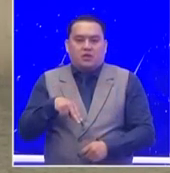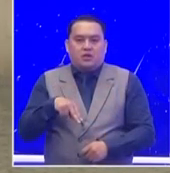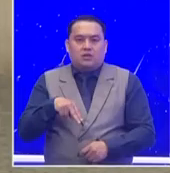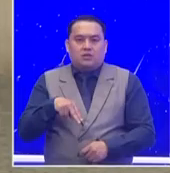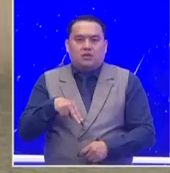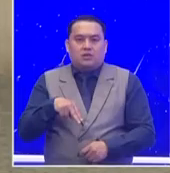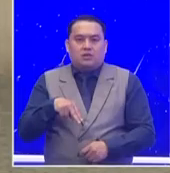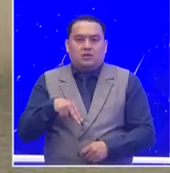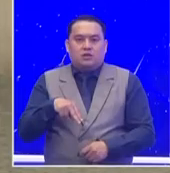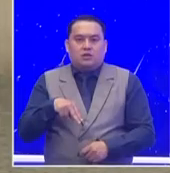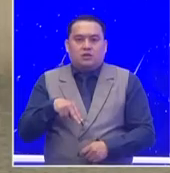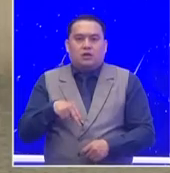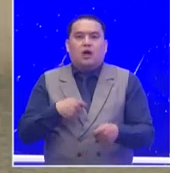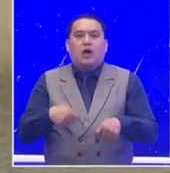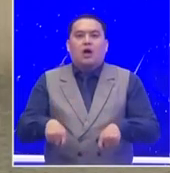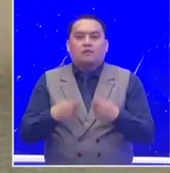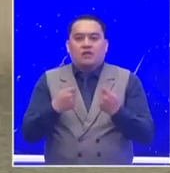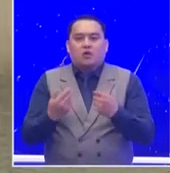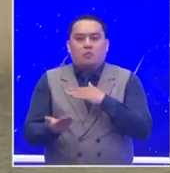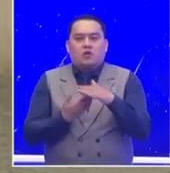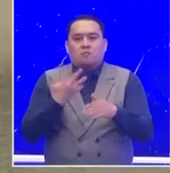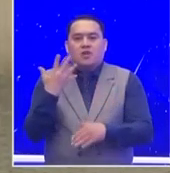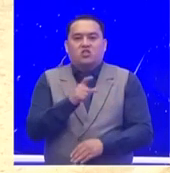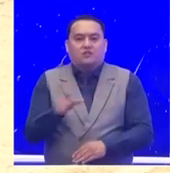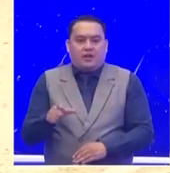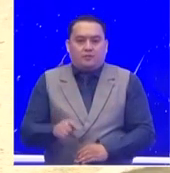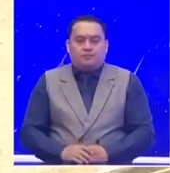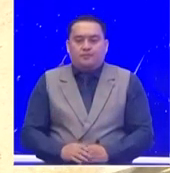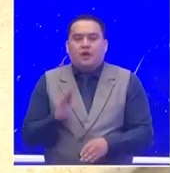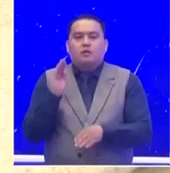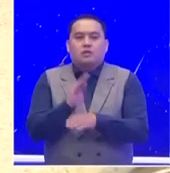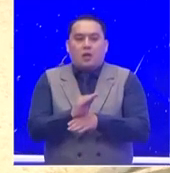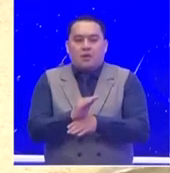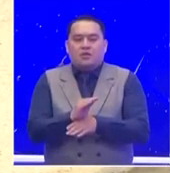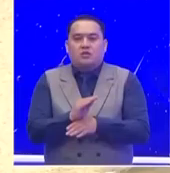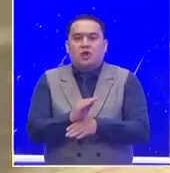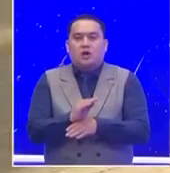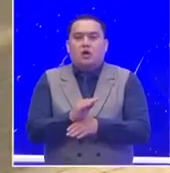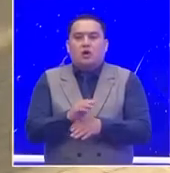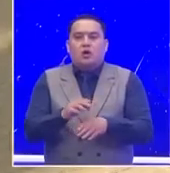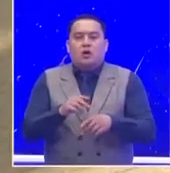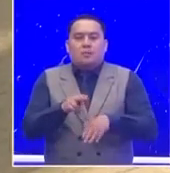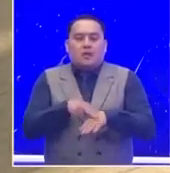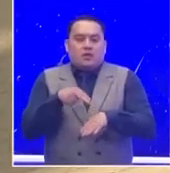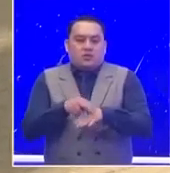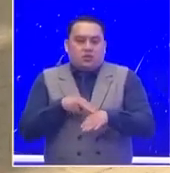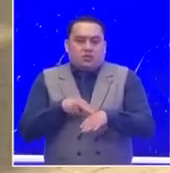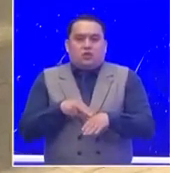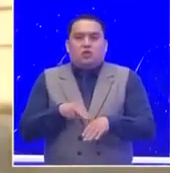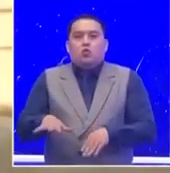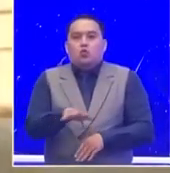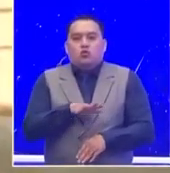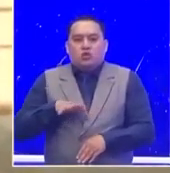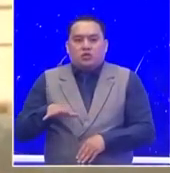чрезвычайного положения к административной ответственности привлечено 5 граждан. Дополнительная нагрузка легла и на плечи участковых инспекторов, которые будут